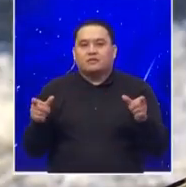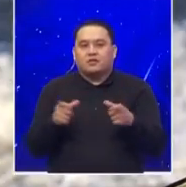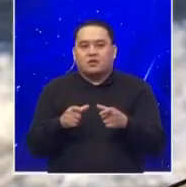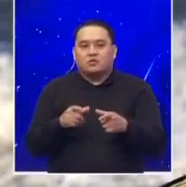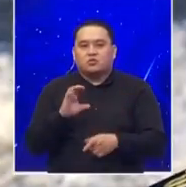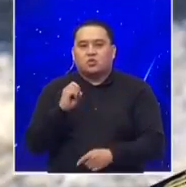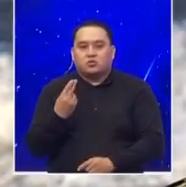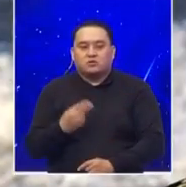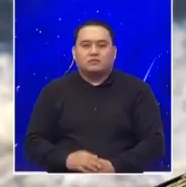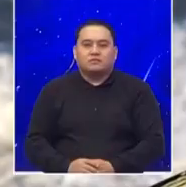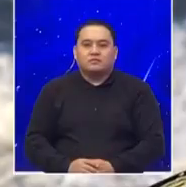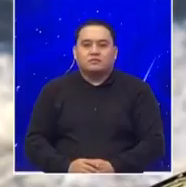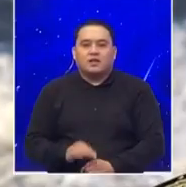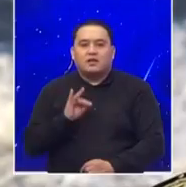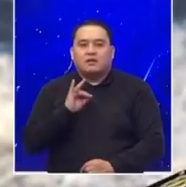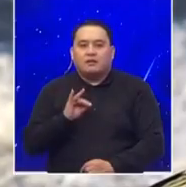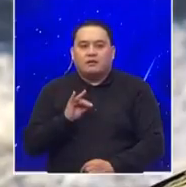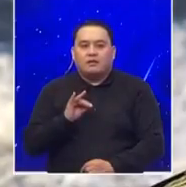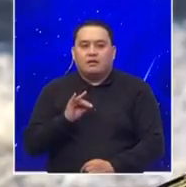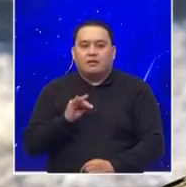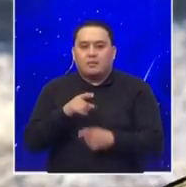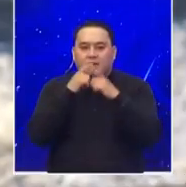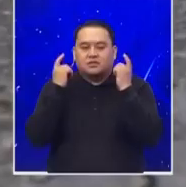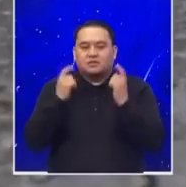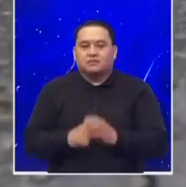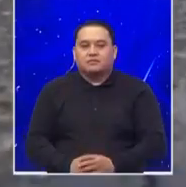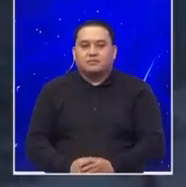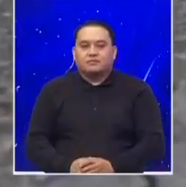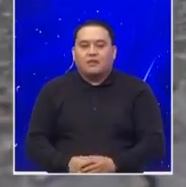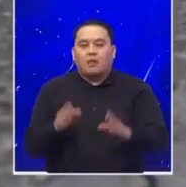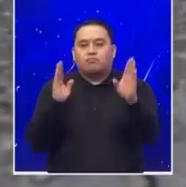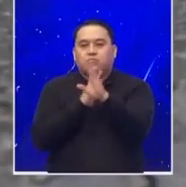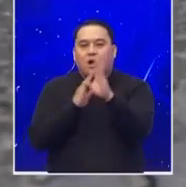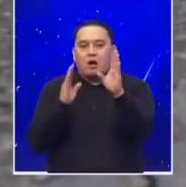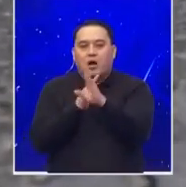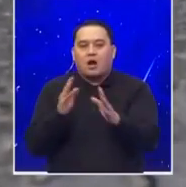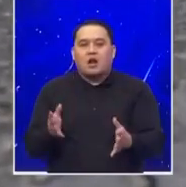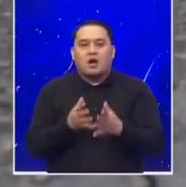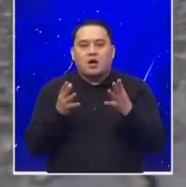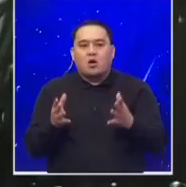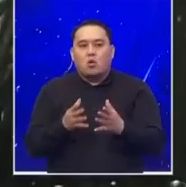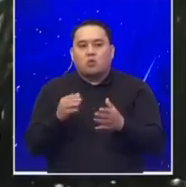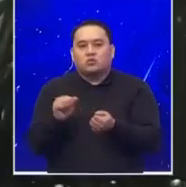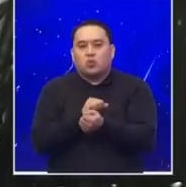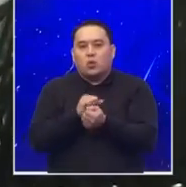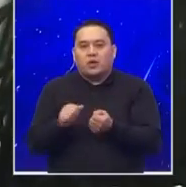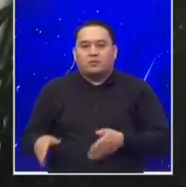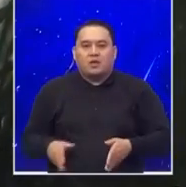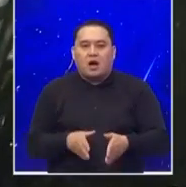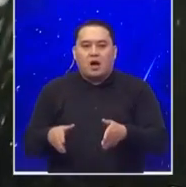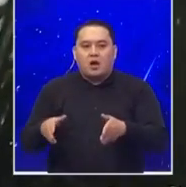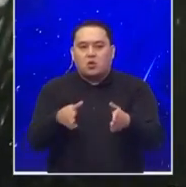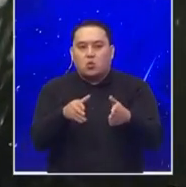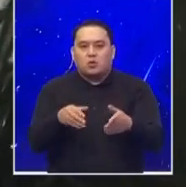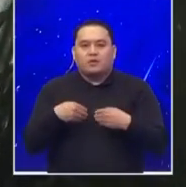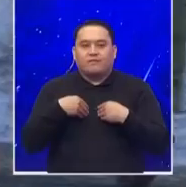социальную дистанцию и про маски. О погоде на улице легко можно судить по сухим дорогам и распахнутым